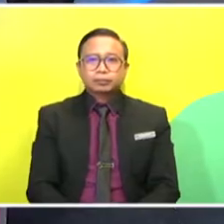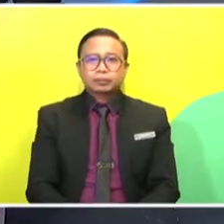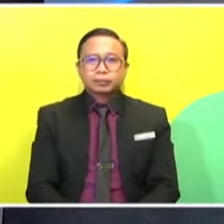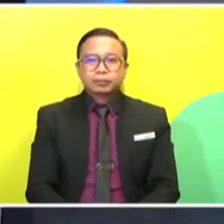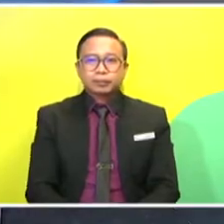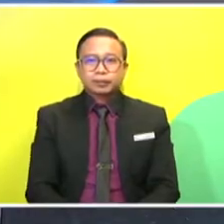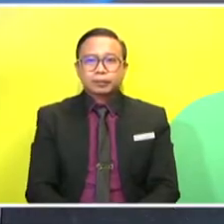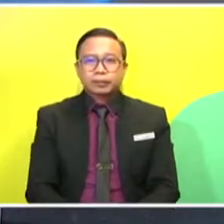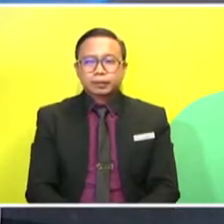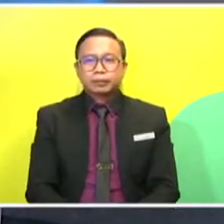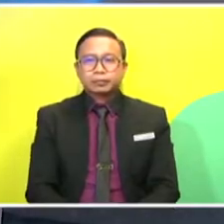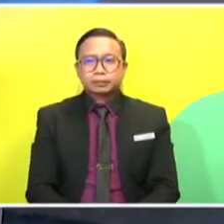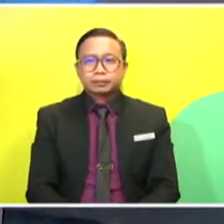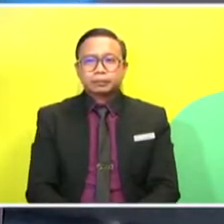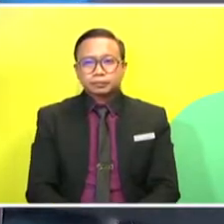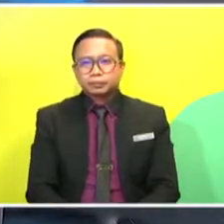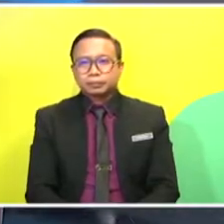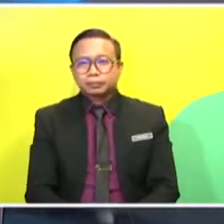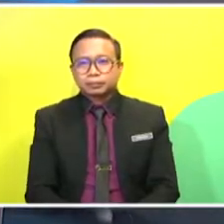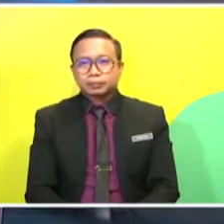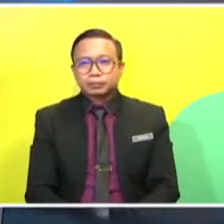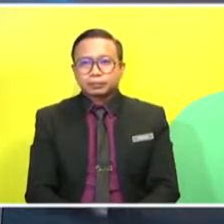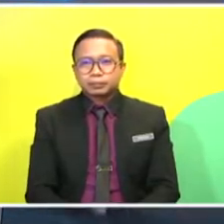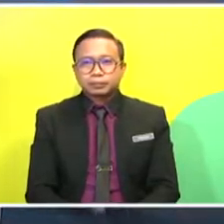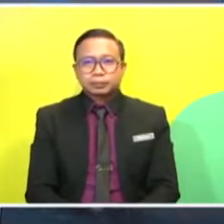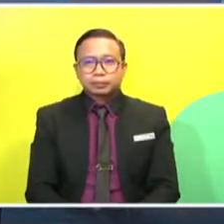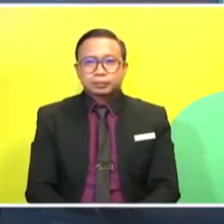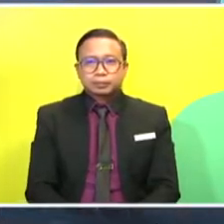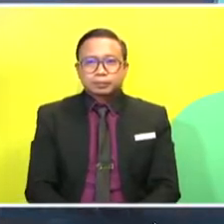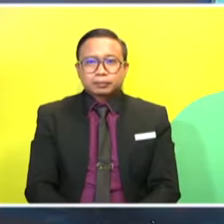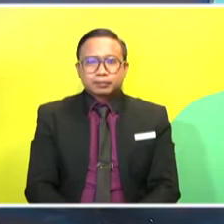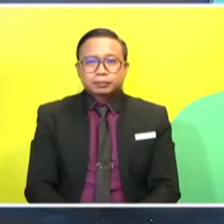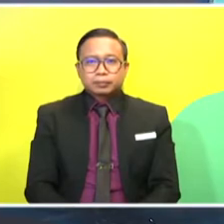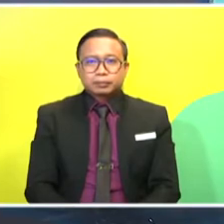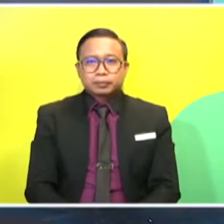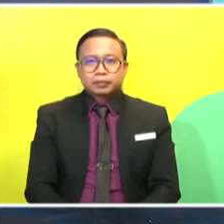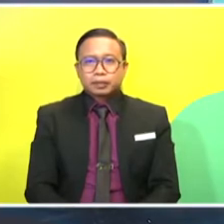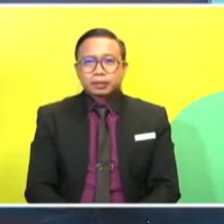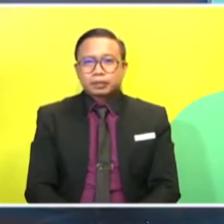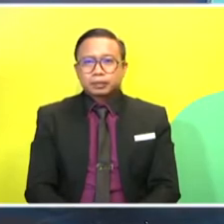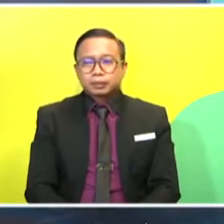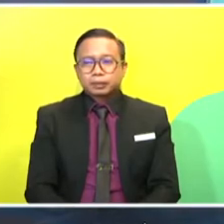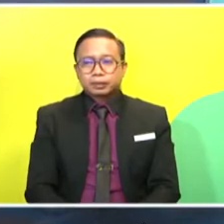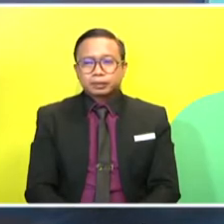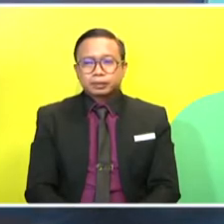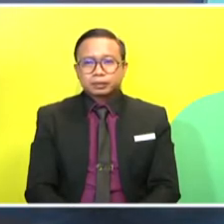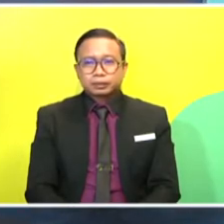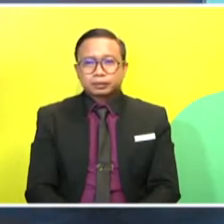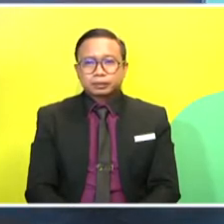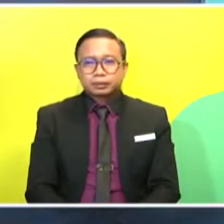Chan mali chan, chan mali chan, ketipung payung. Chan mali